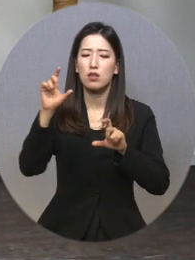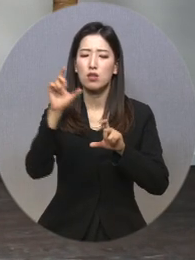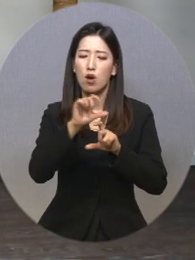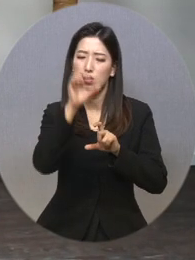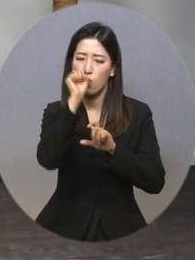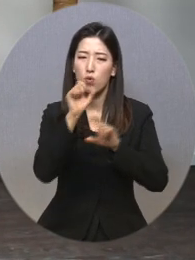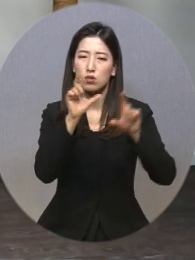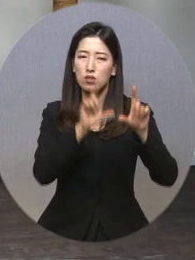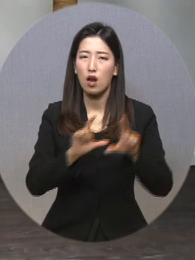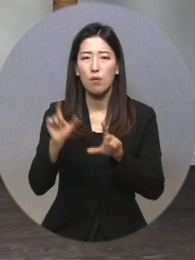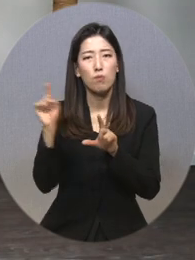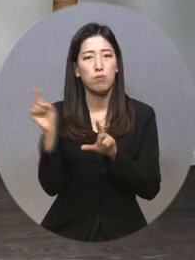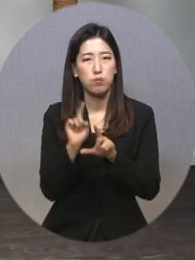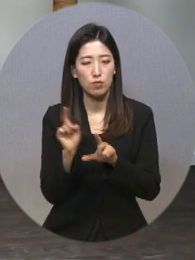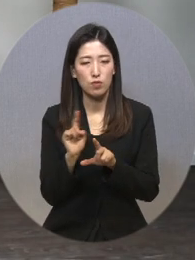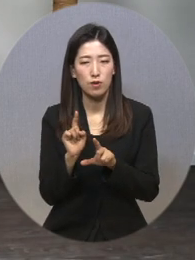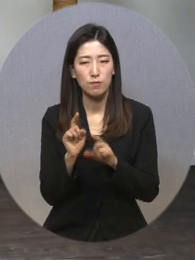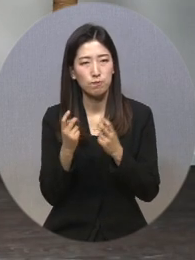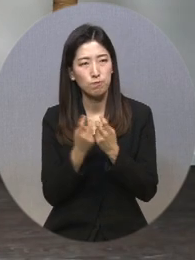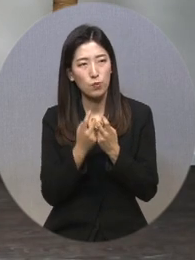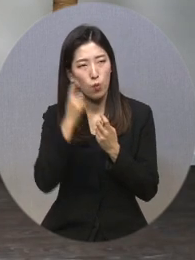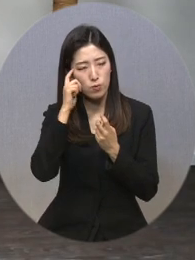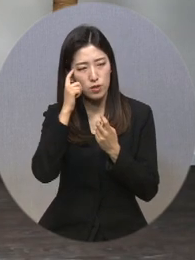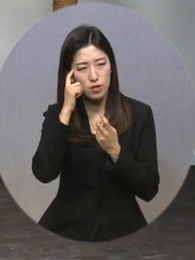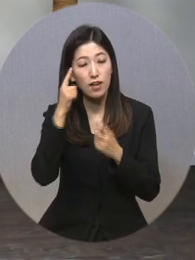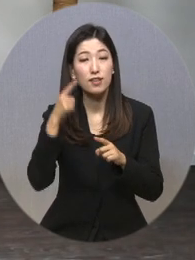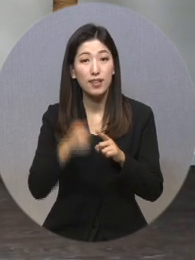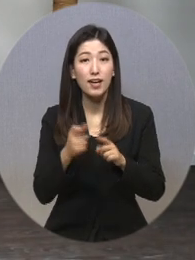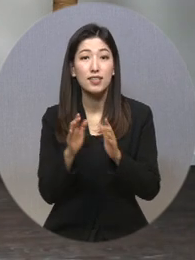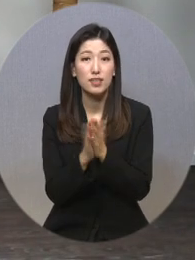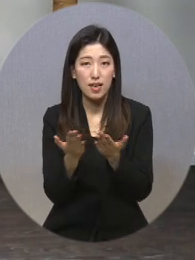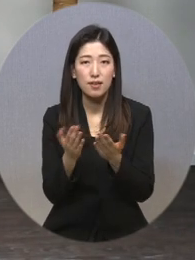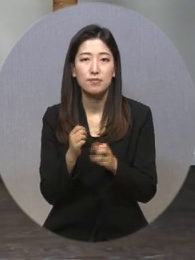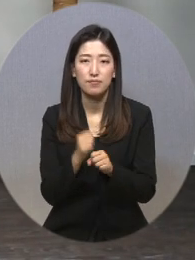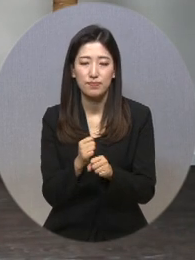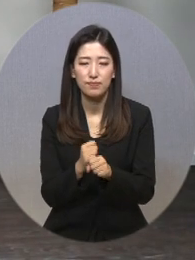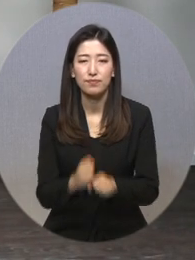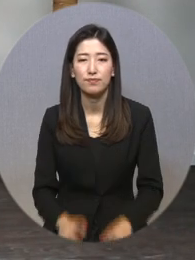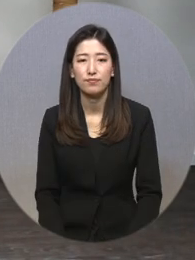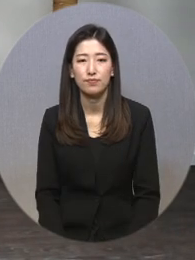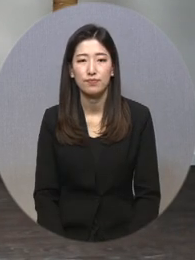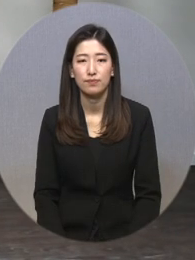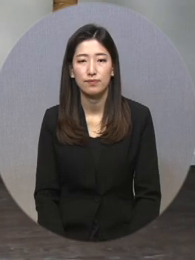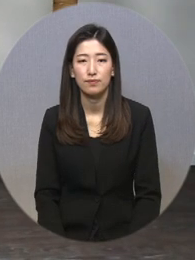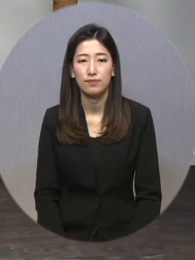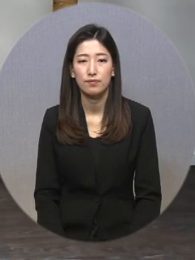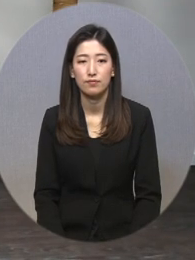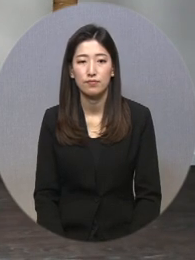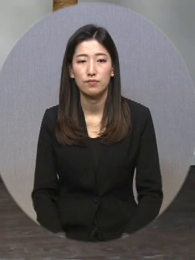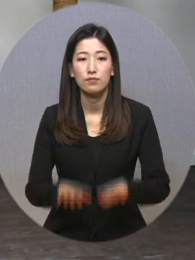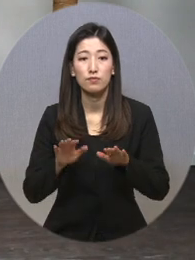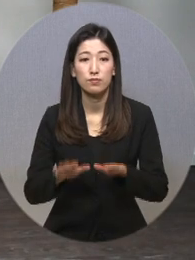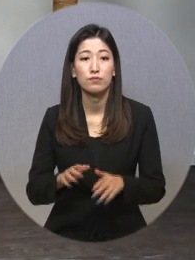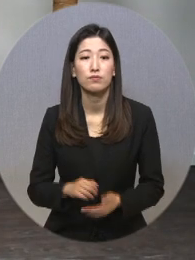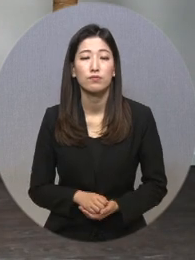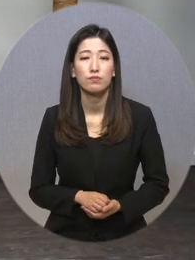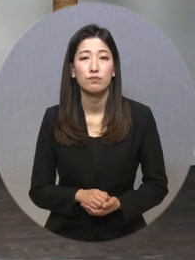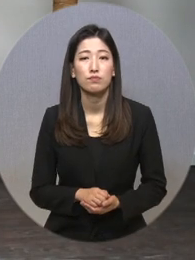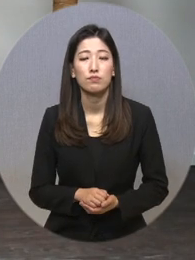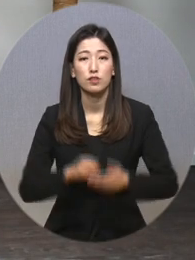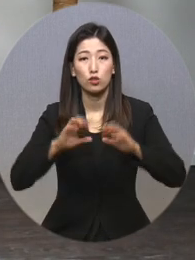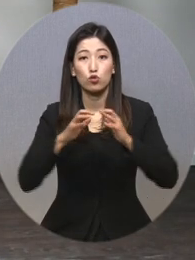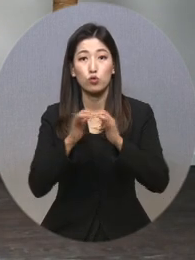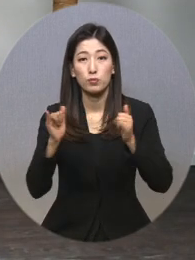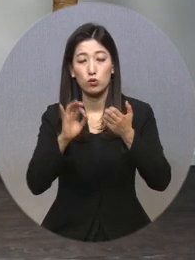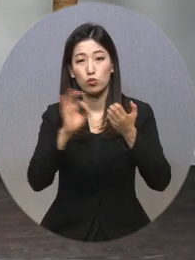출발했습니다. 우리 이제 모든 도시 인구, 대한민국 국민의 한 90% 이상이 도시에